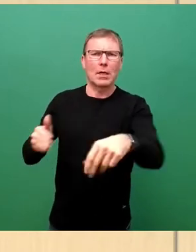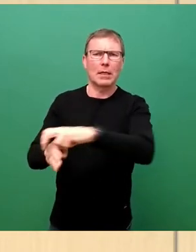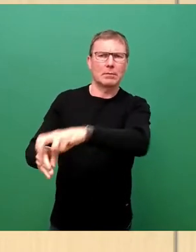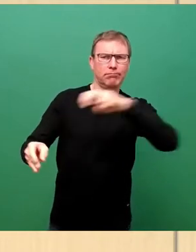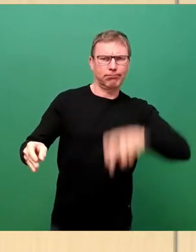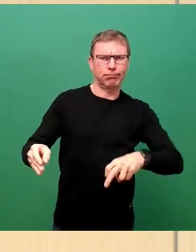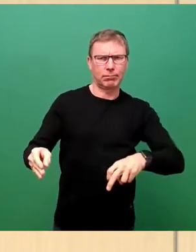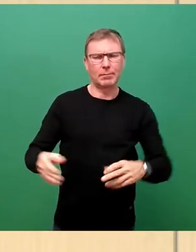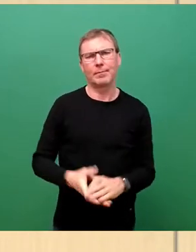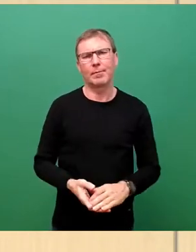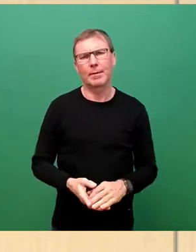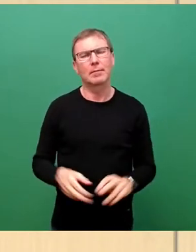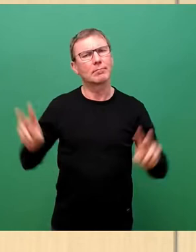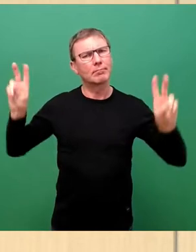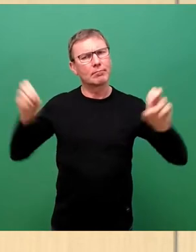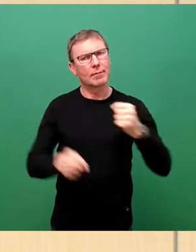Zitat Ende.